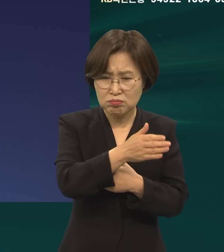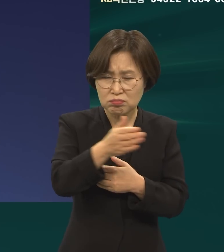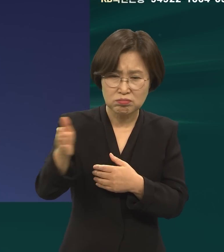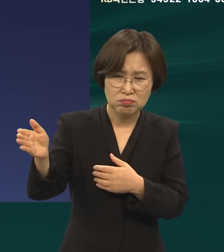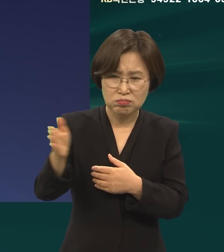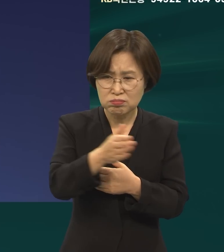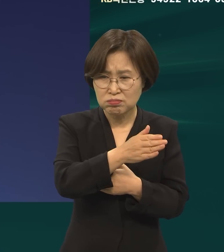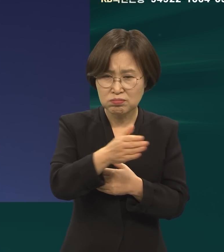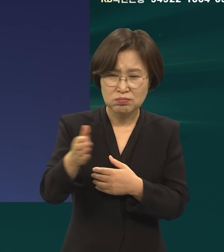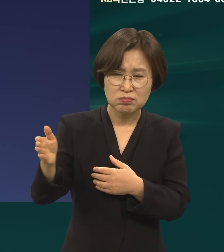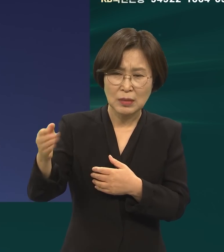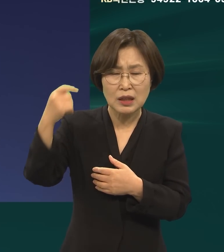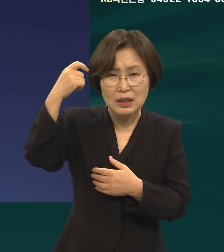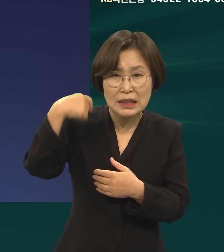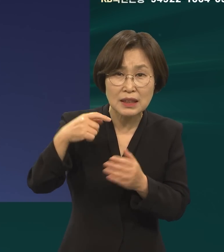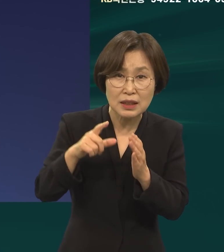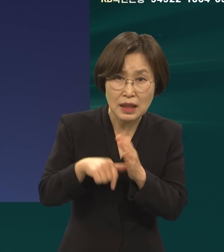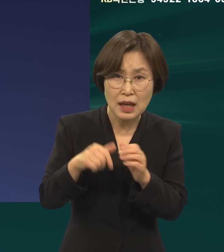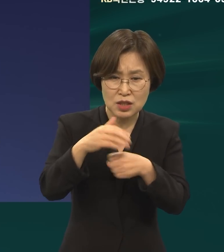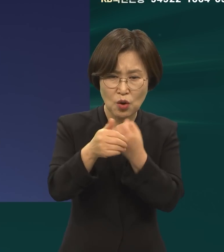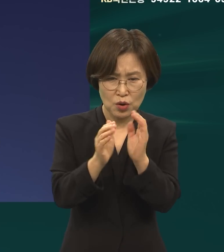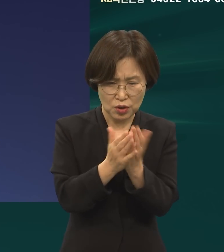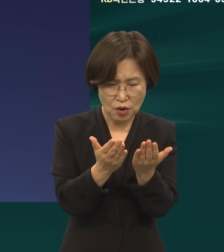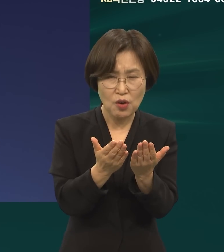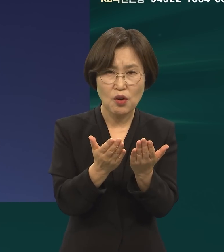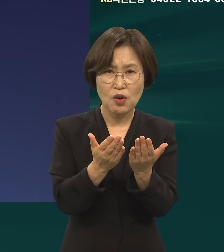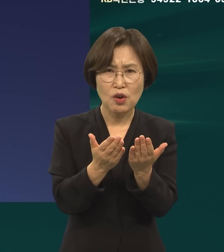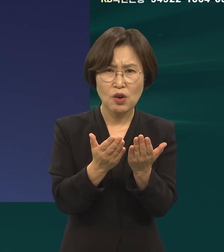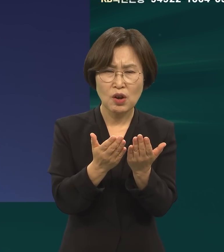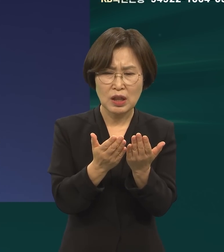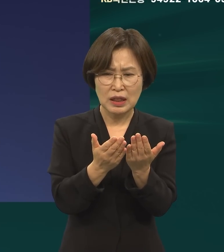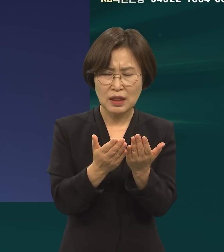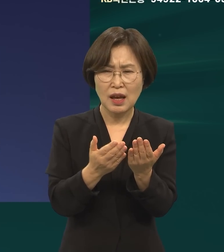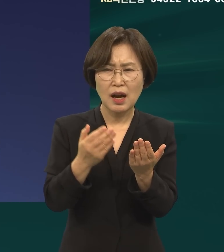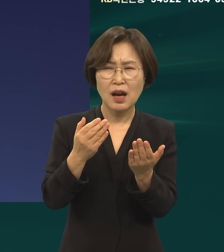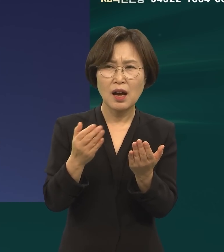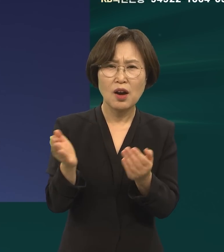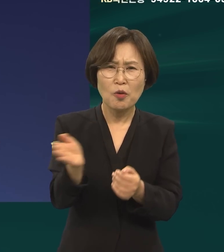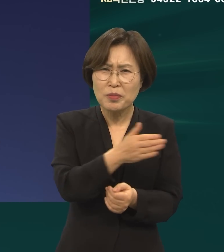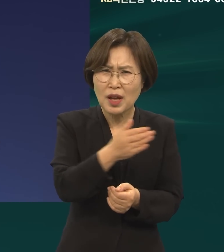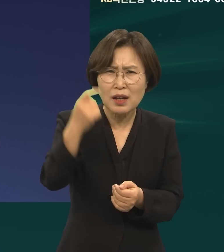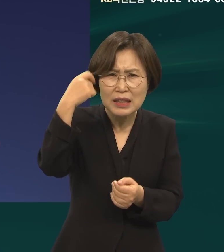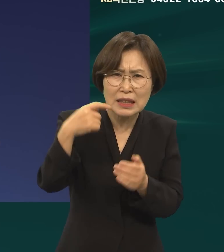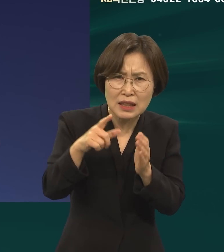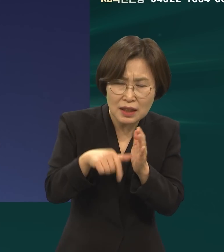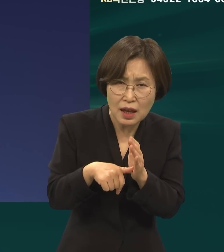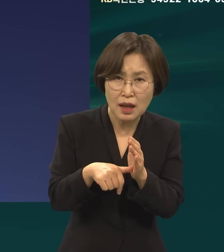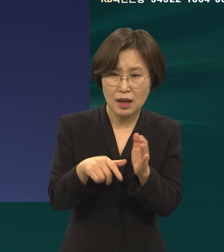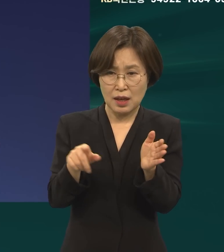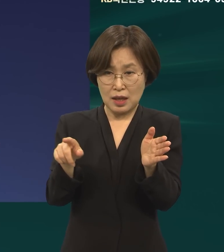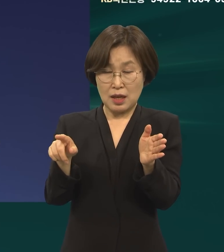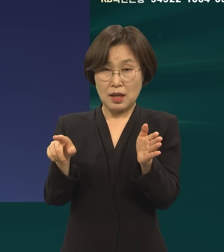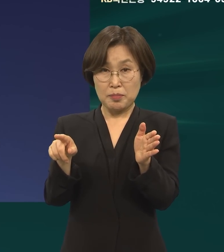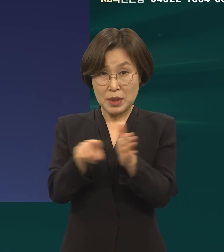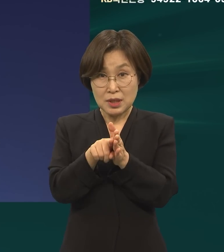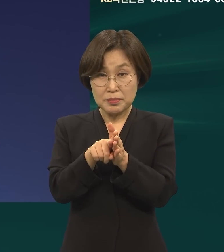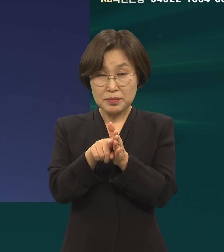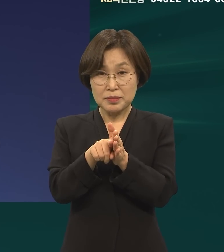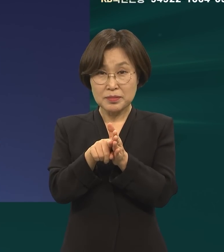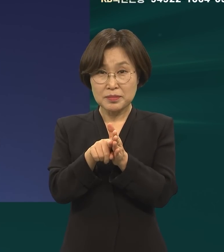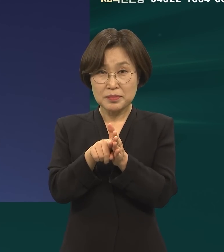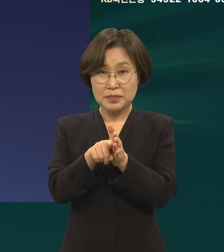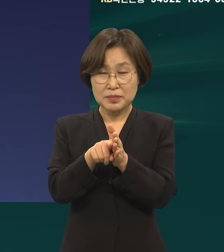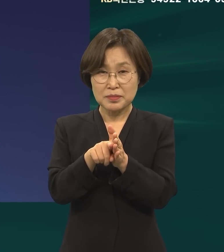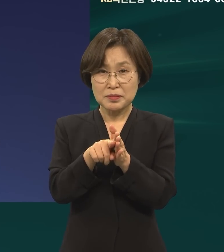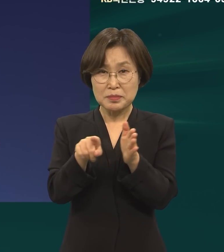부재를 느낄 때도 이 성경은 내가 부재를 느끼는 시간에도 성경은 믿음은 어디서 난다고요?